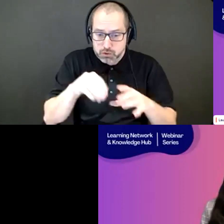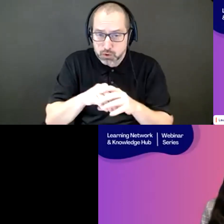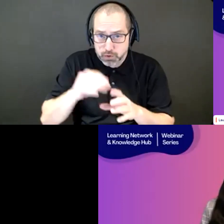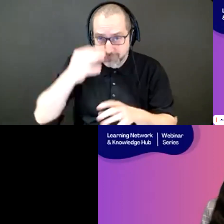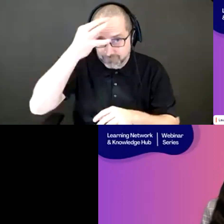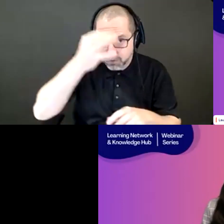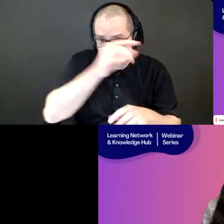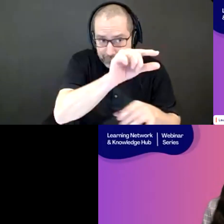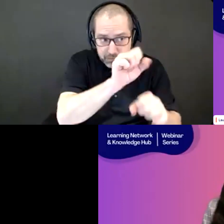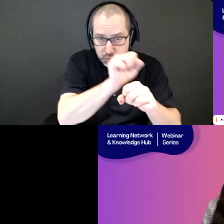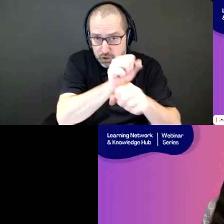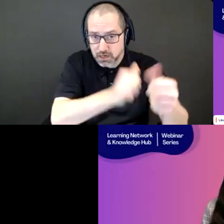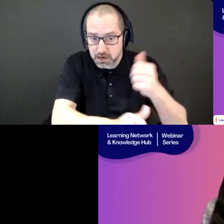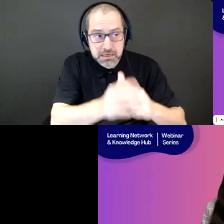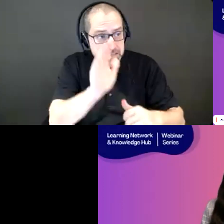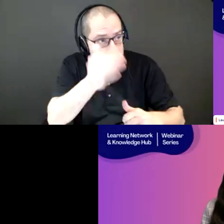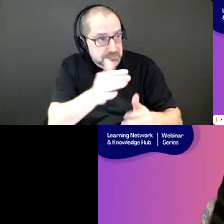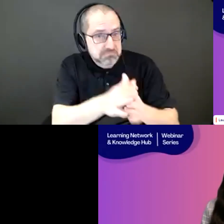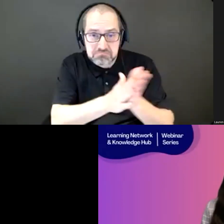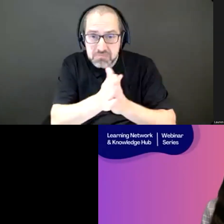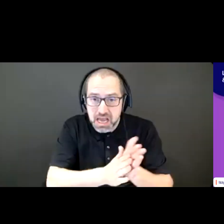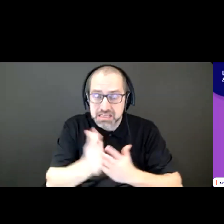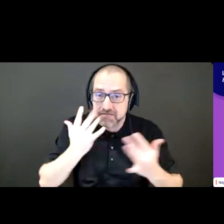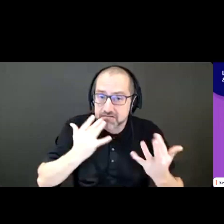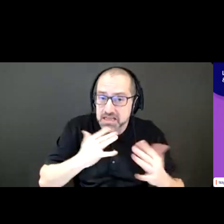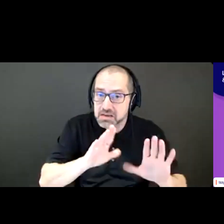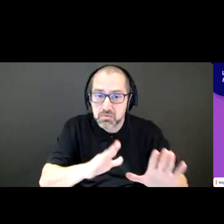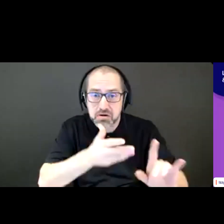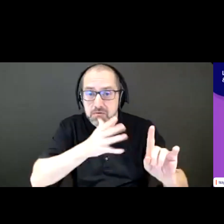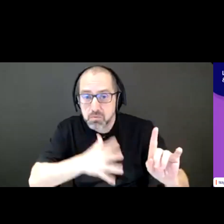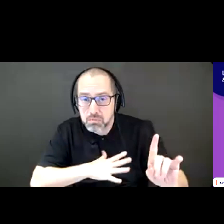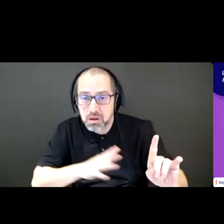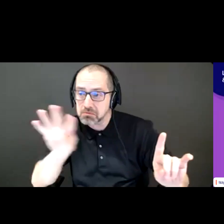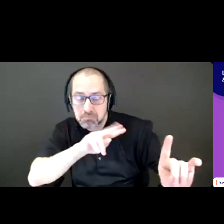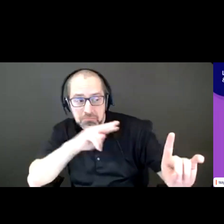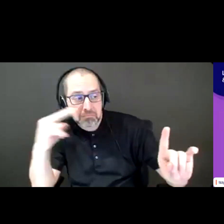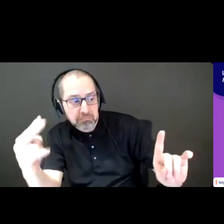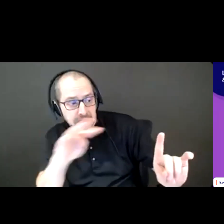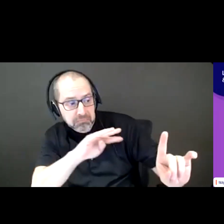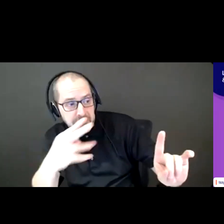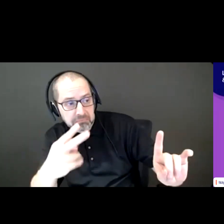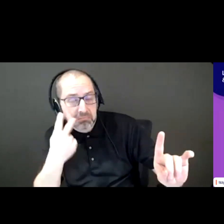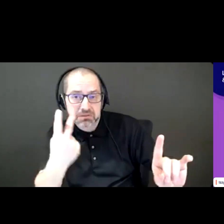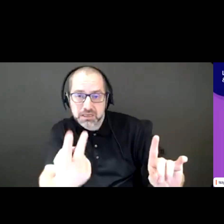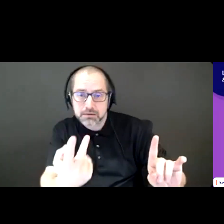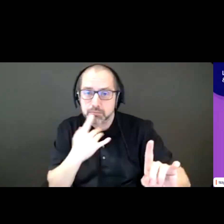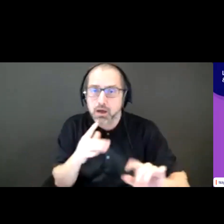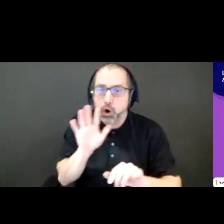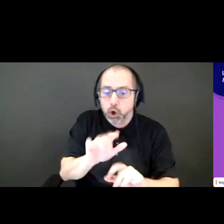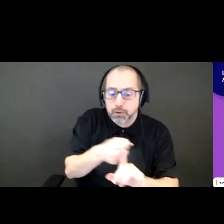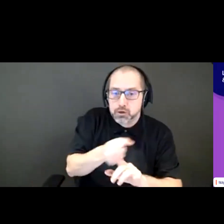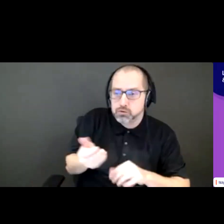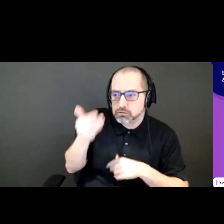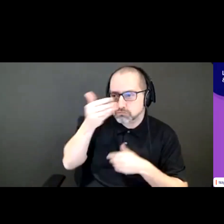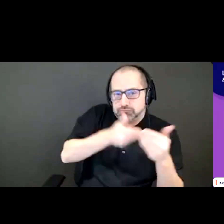qui travaille pour le gouvernement qui semblait extraverti très gentil et très gentil envers ses enfants elle était tellement bonne à